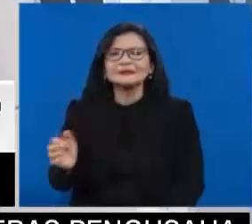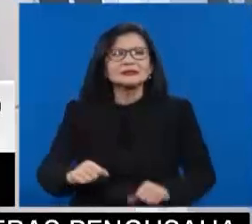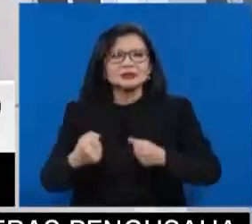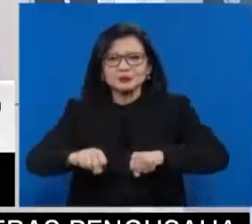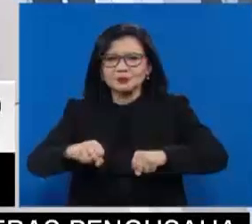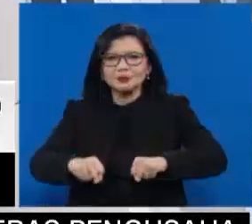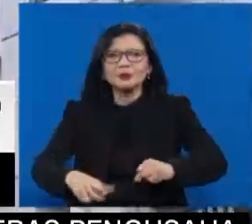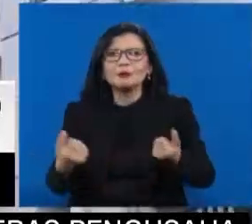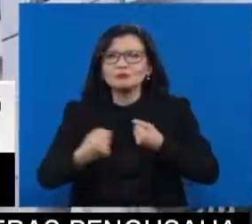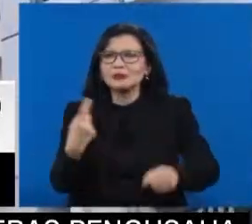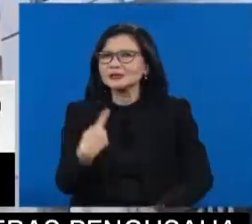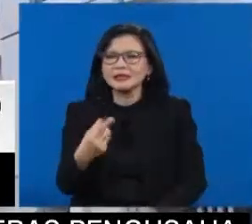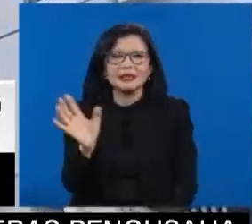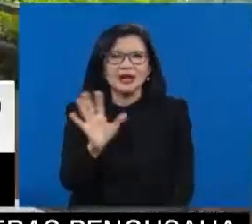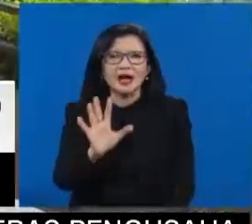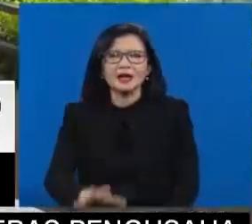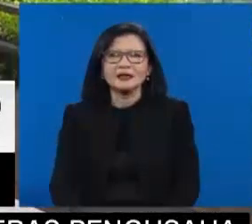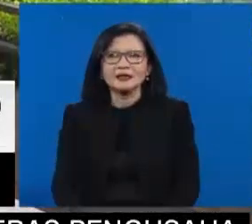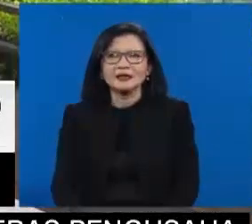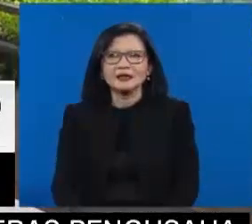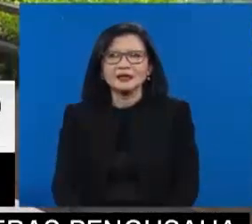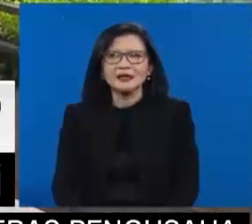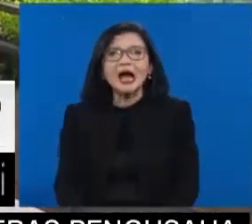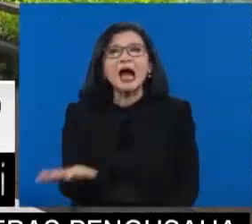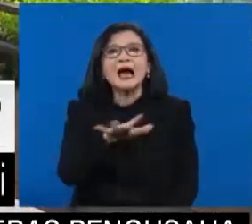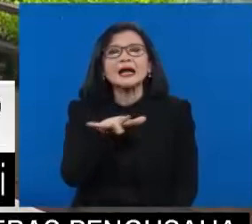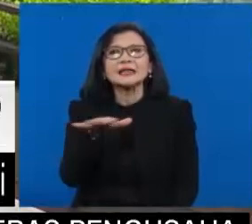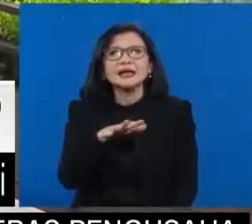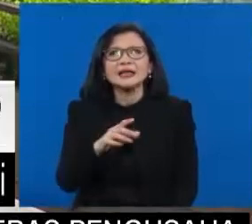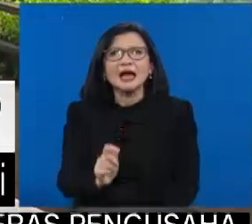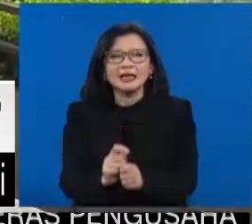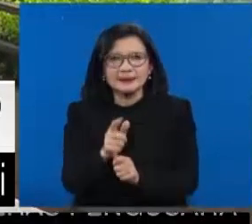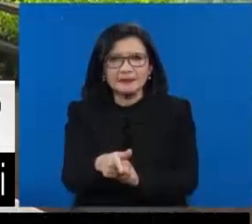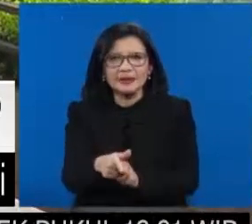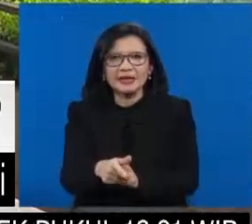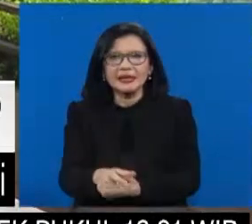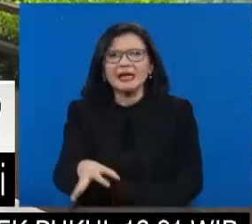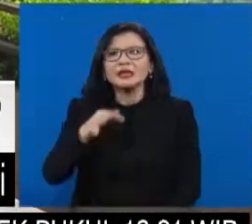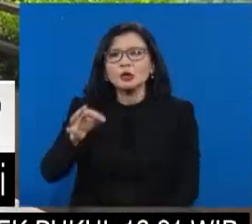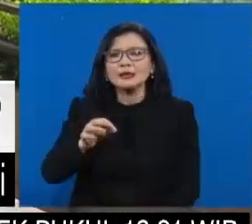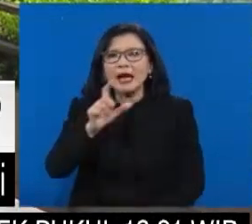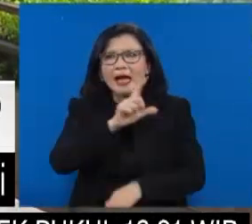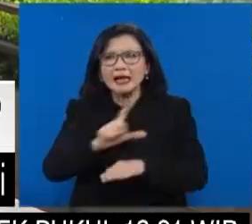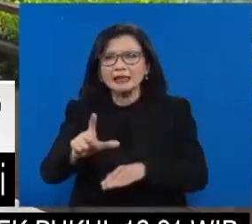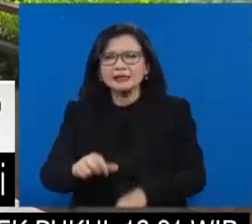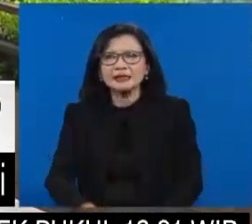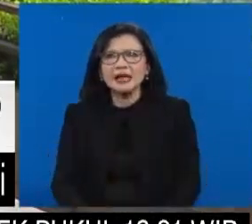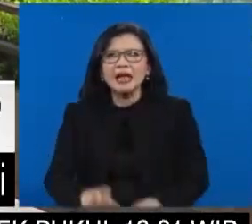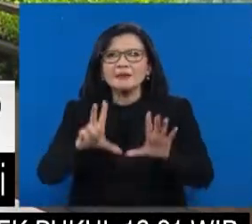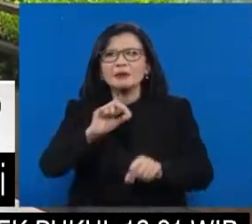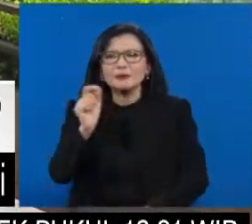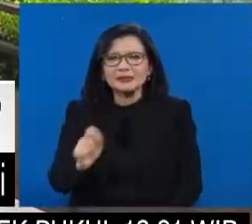pribadi. Jadi rata-rata di pembelian di LRT City ini kebanyakan hampir 70% adalah